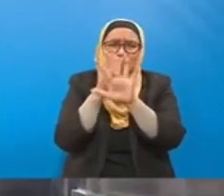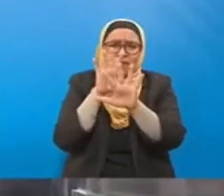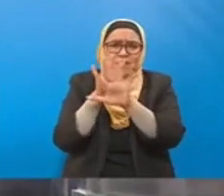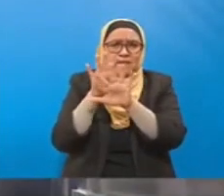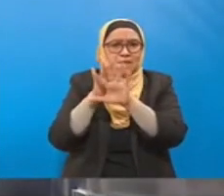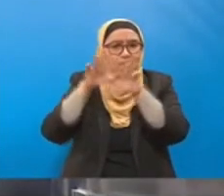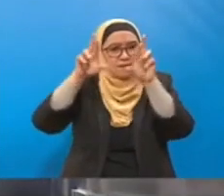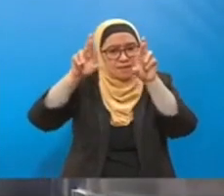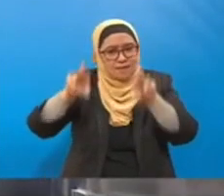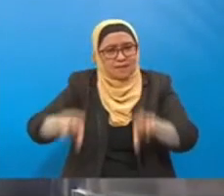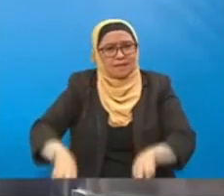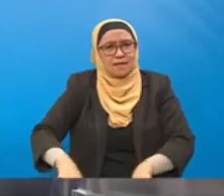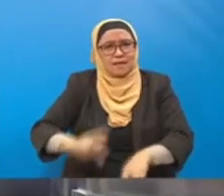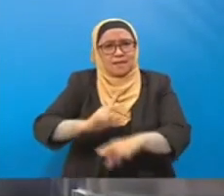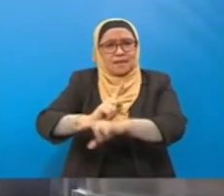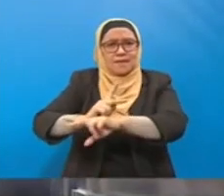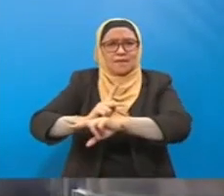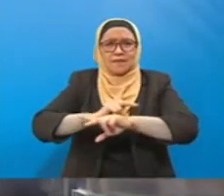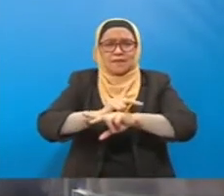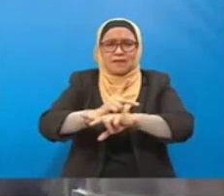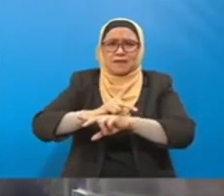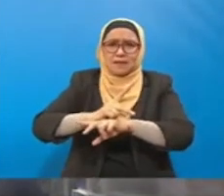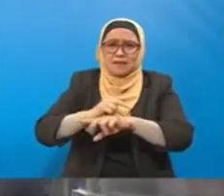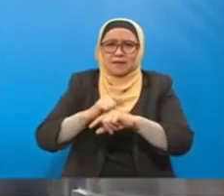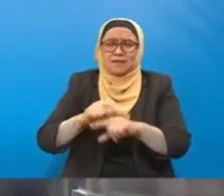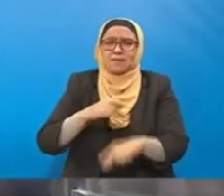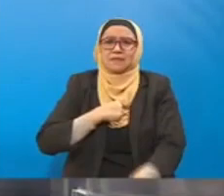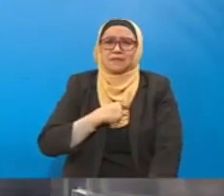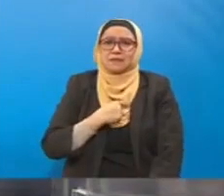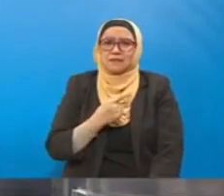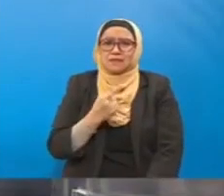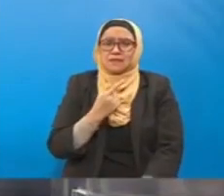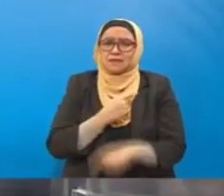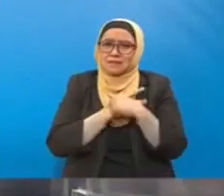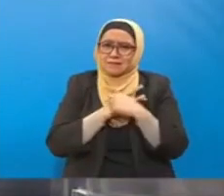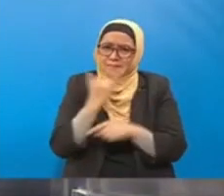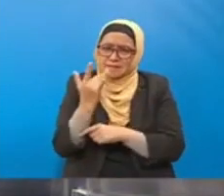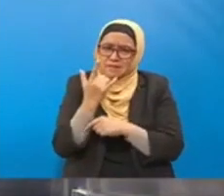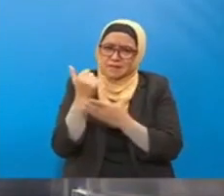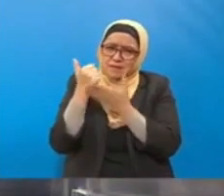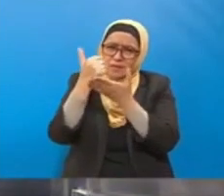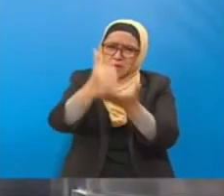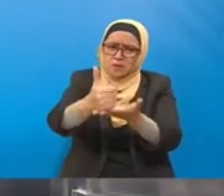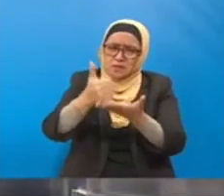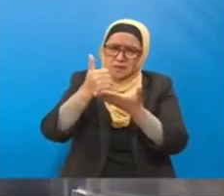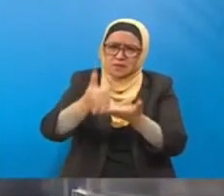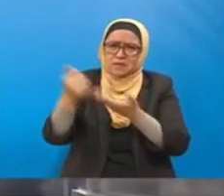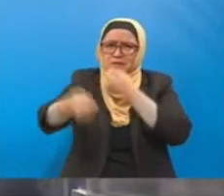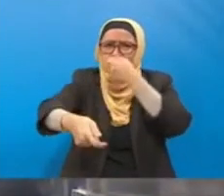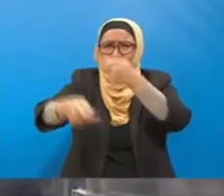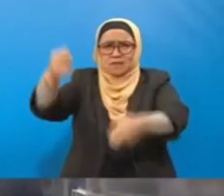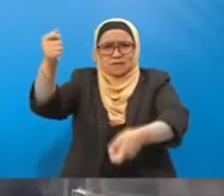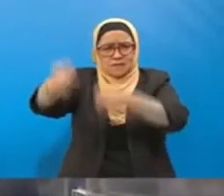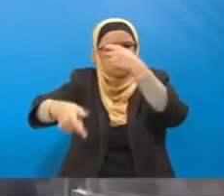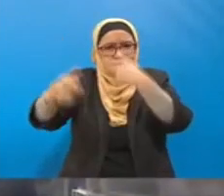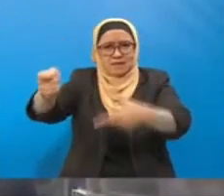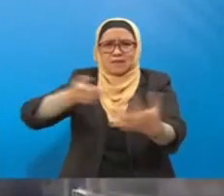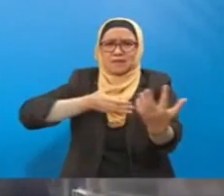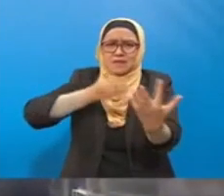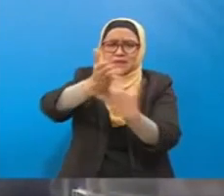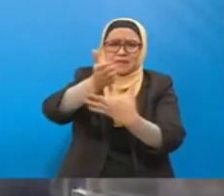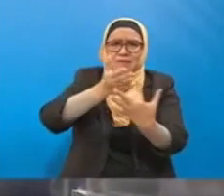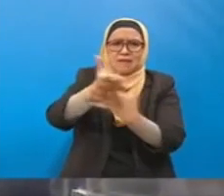kutipan Danau termasuk yang diusahakan oleh it falastin nafas relief insetif yang